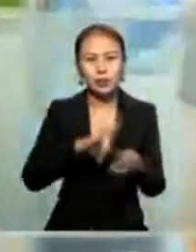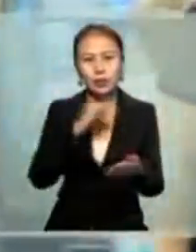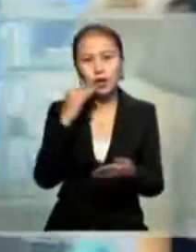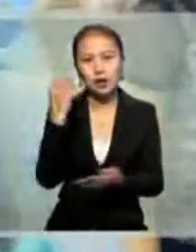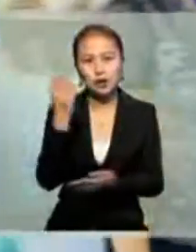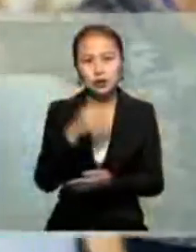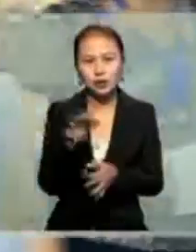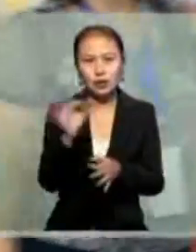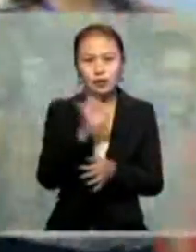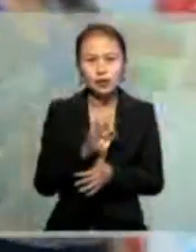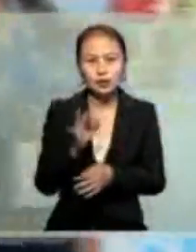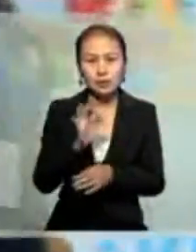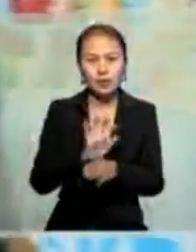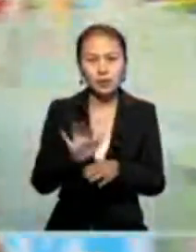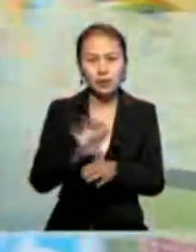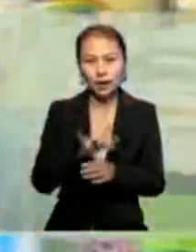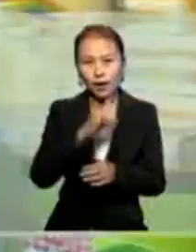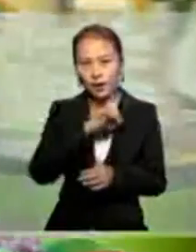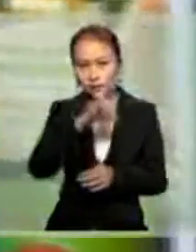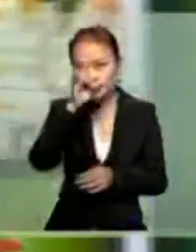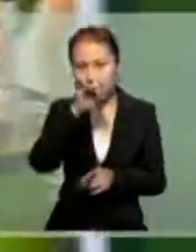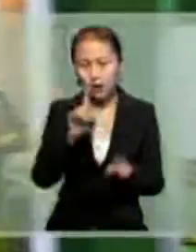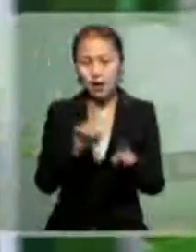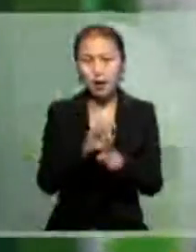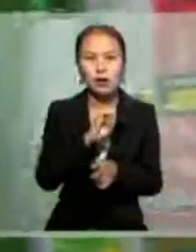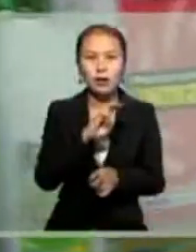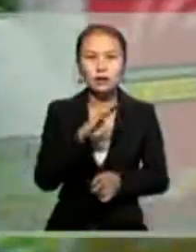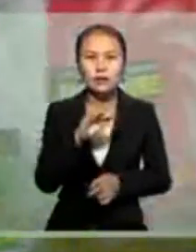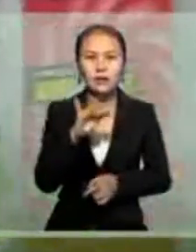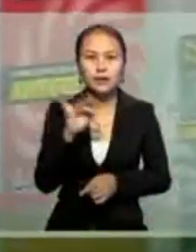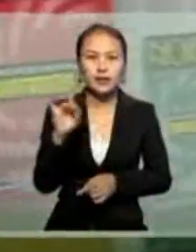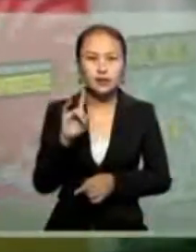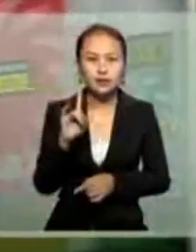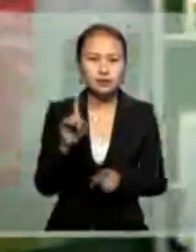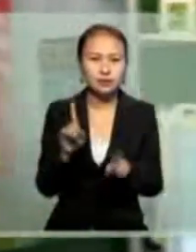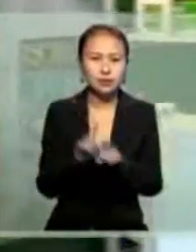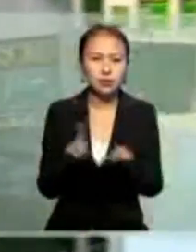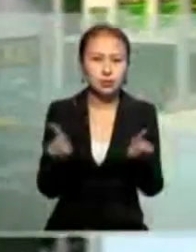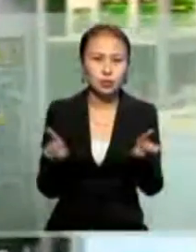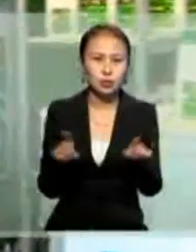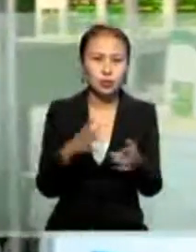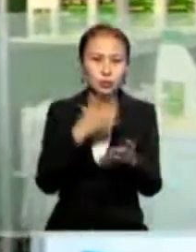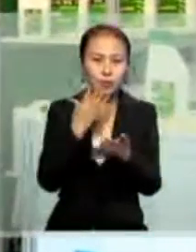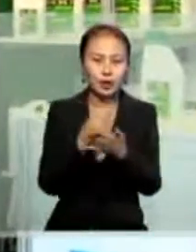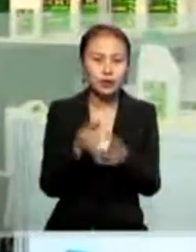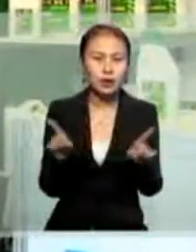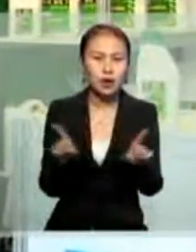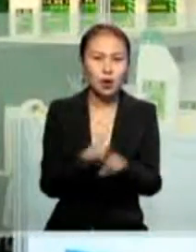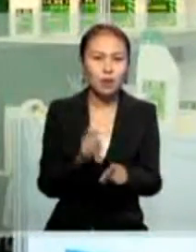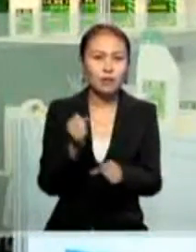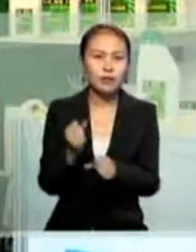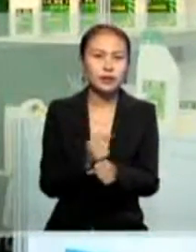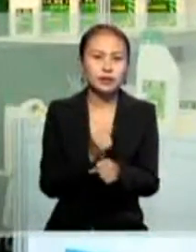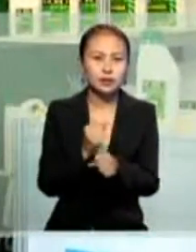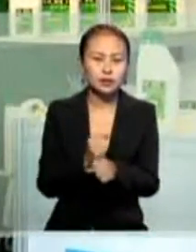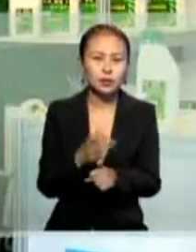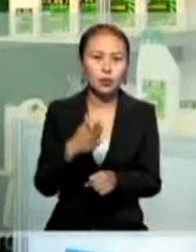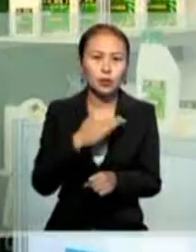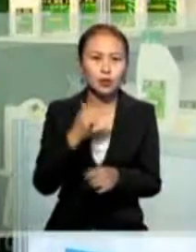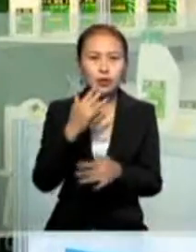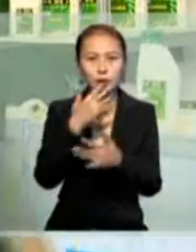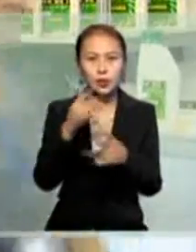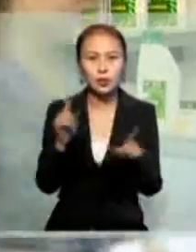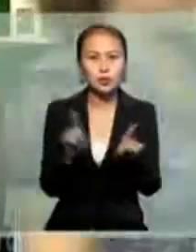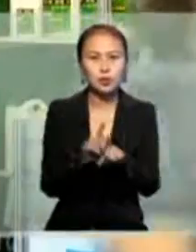Қазақстанда шығарыла бастады. Тіпті елімізде антифриздердің де өндірісі жолға қойылған. Қуантарлығы, бұл өнімдер елімізде ғана емес, сырт елдерде